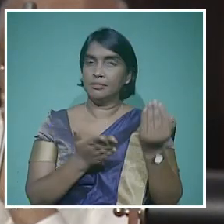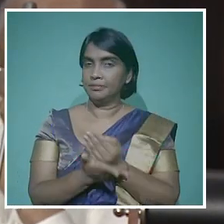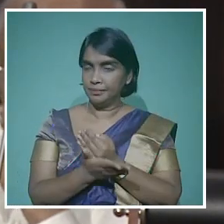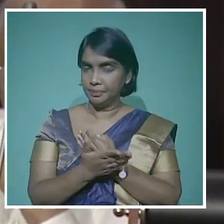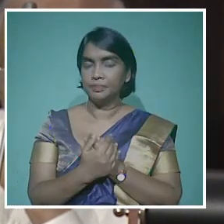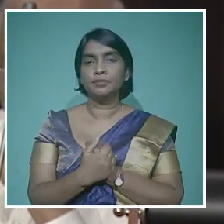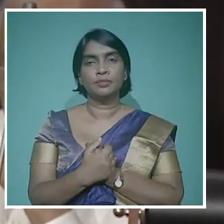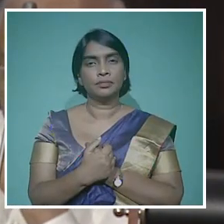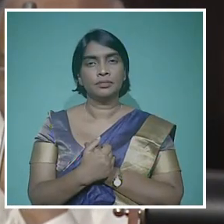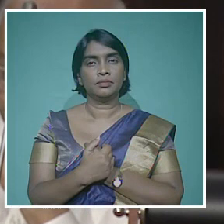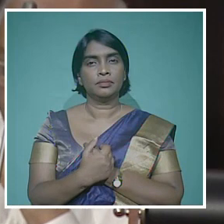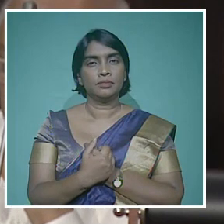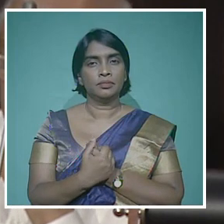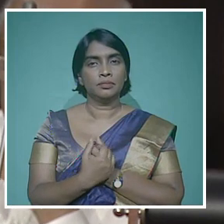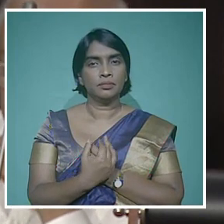තියෙනවා.